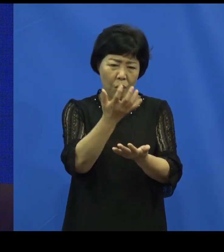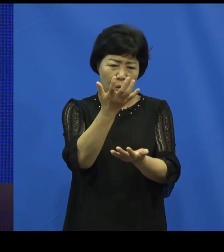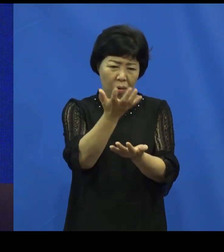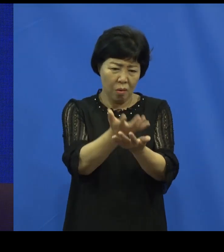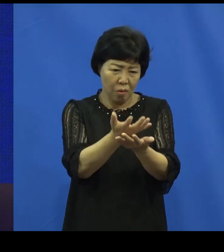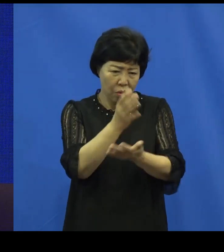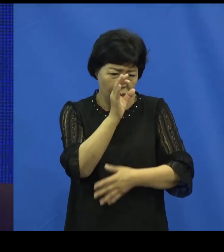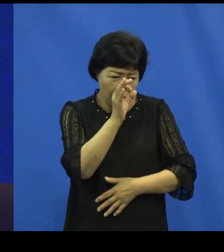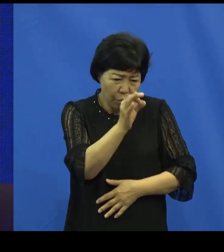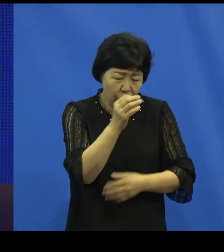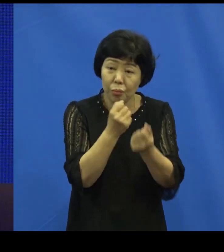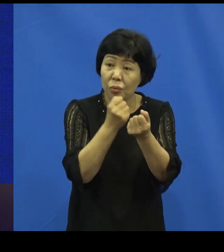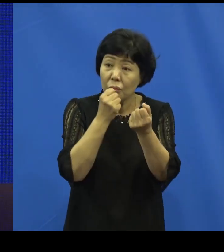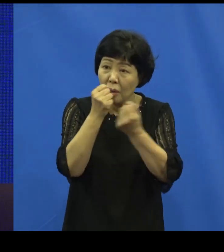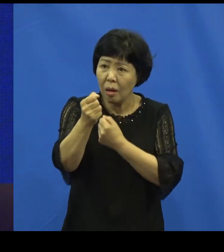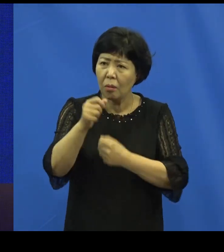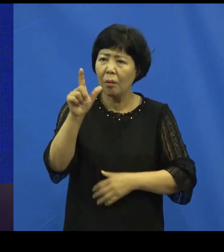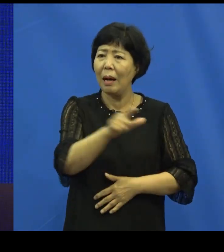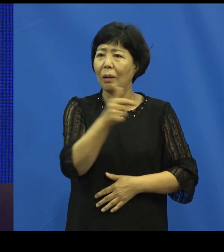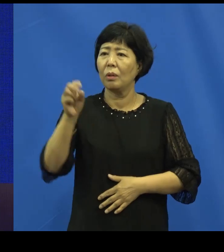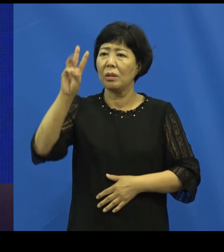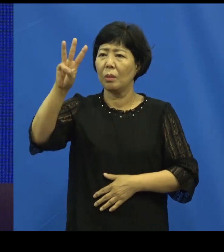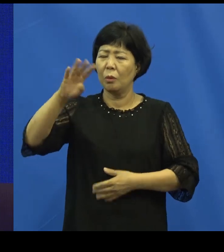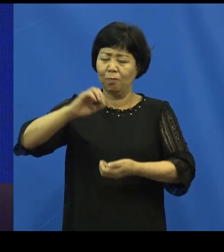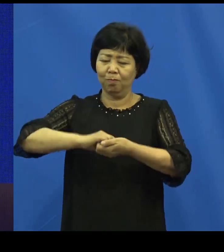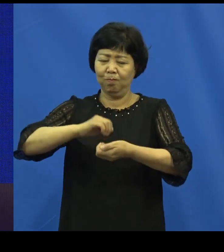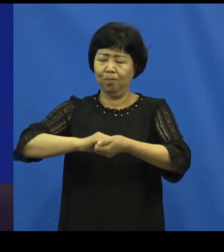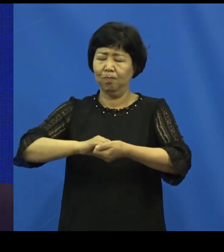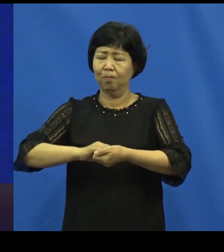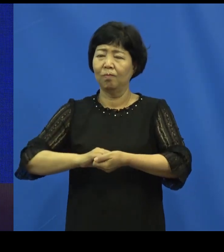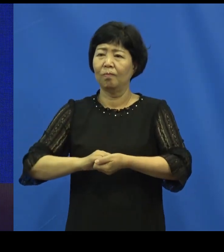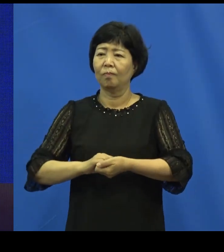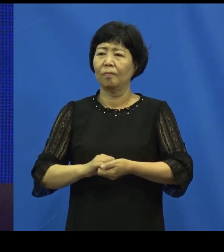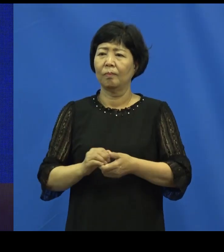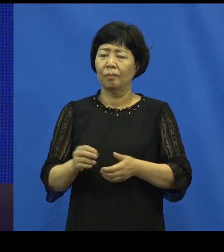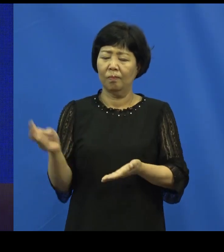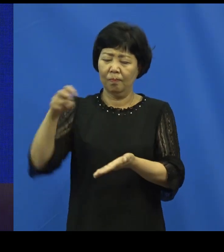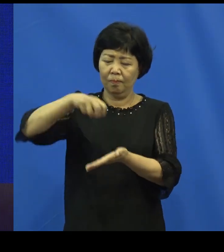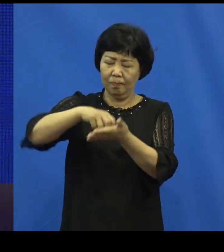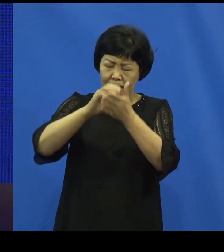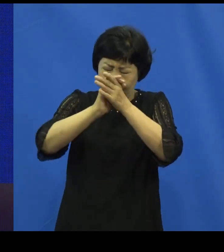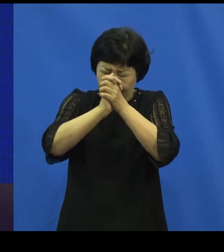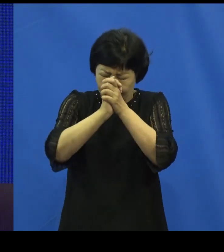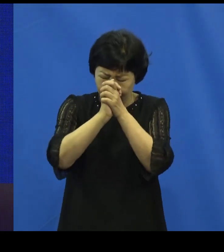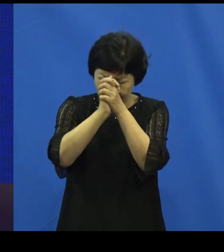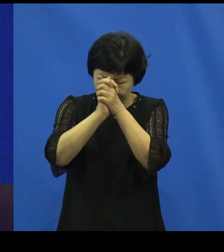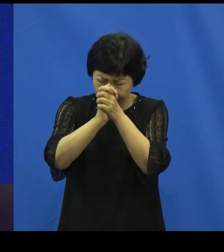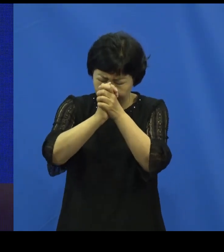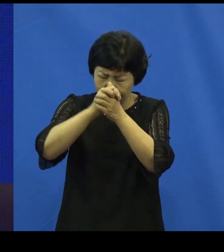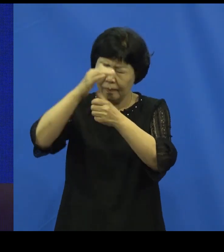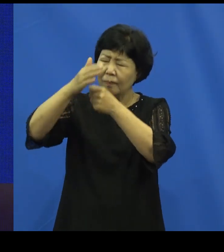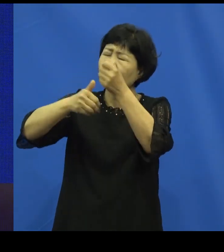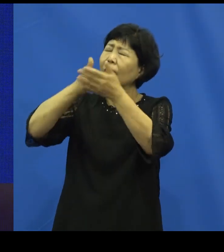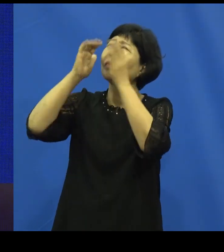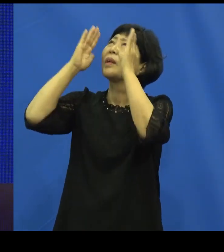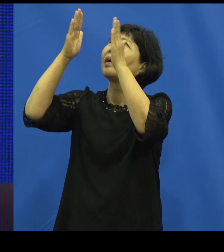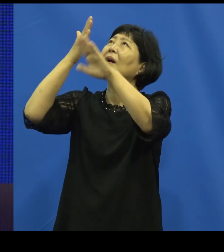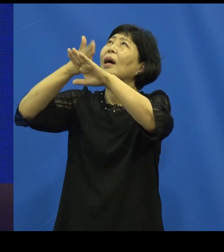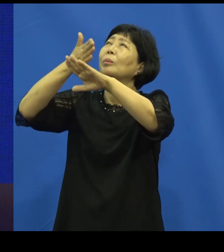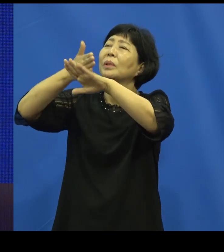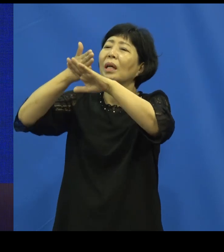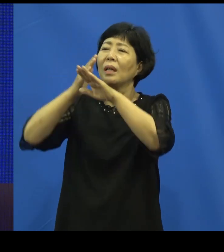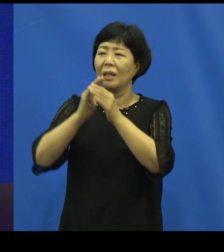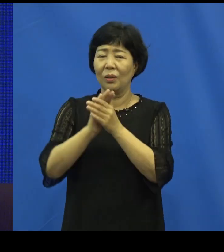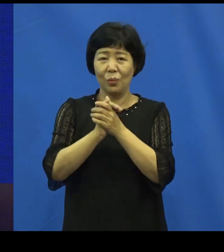돌아가서는 윗방에 올라가 예루살렘을 향한 창문을 열고 전에 하던 대로 하루 3번씩 무릎을 꿇고 기도하며 그의 하나님께 감사하였더라.